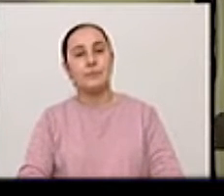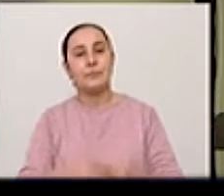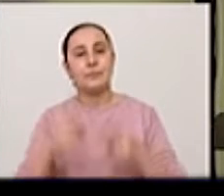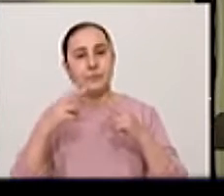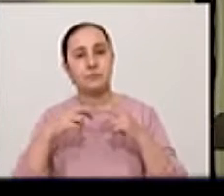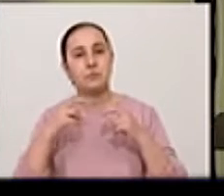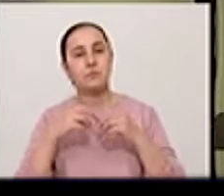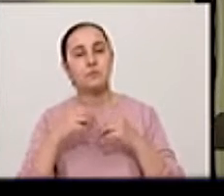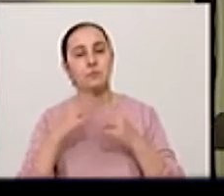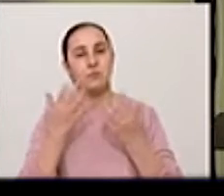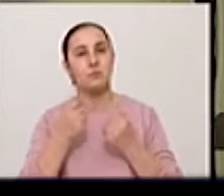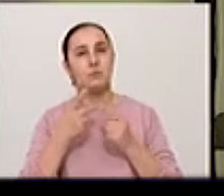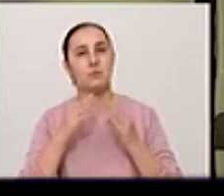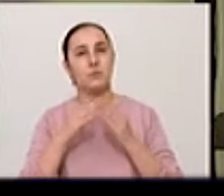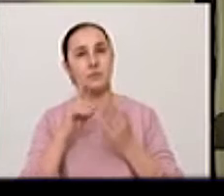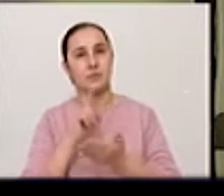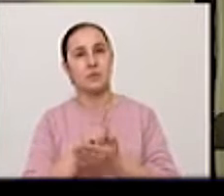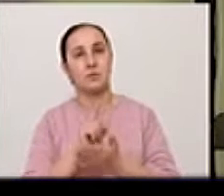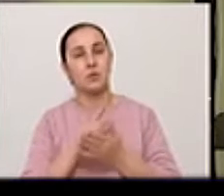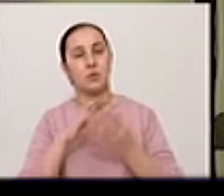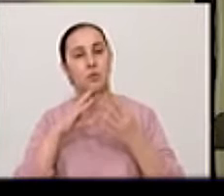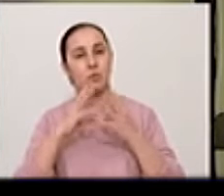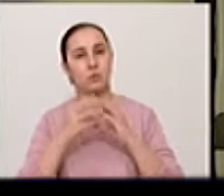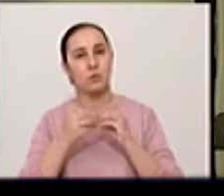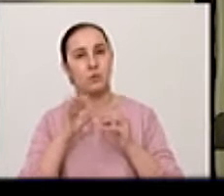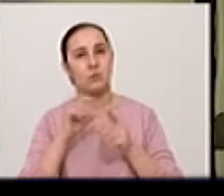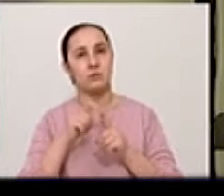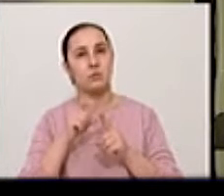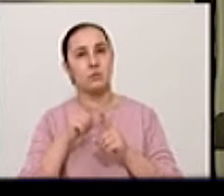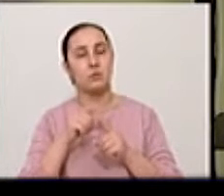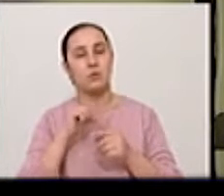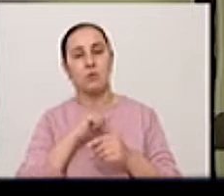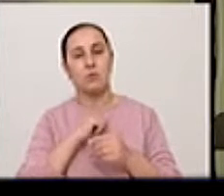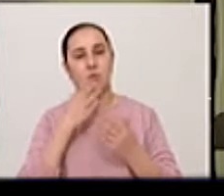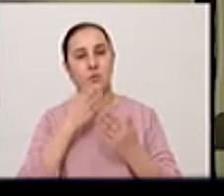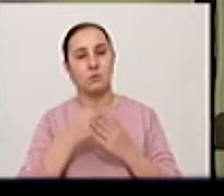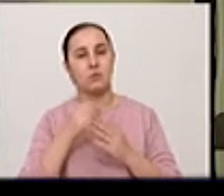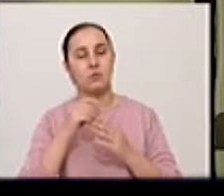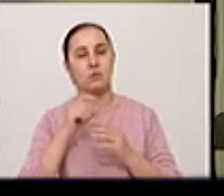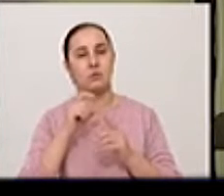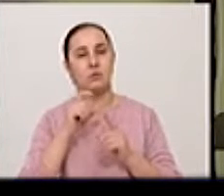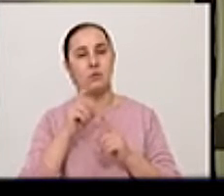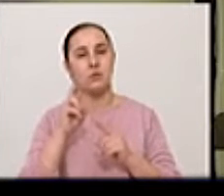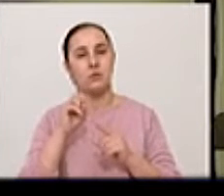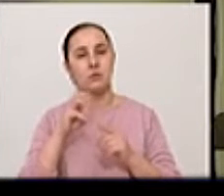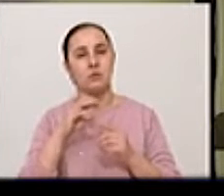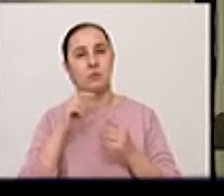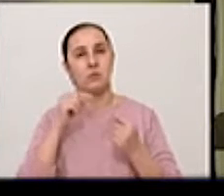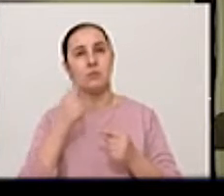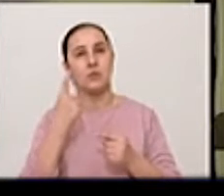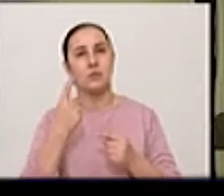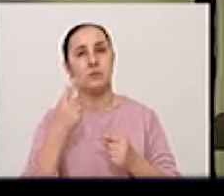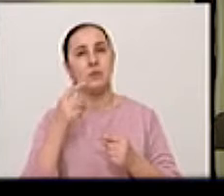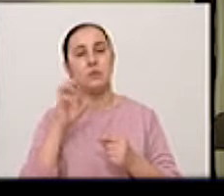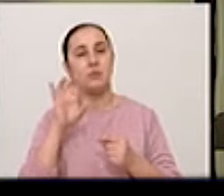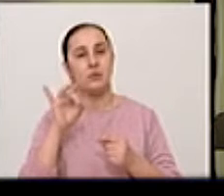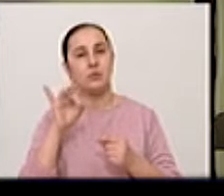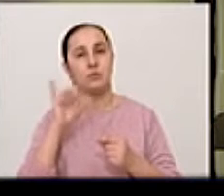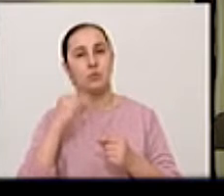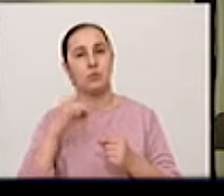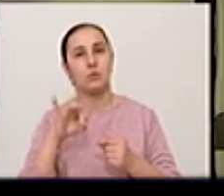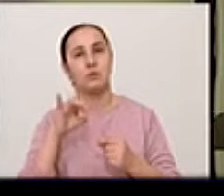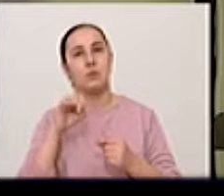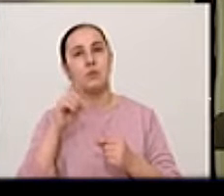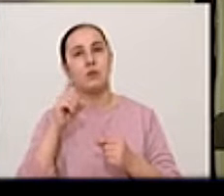Tekshirib olamiz uyga vazifani. Quyidagi so'zlar o'z qatlamga mansub. 1. Uy,